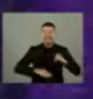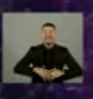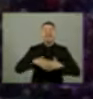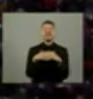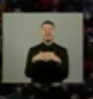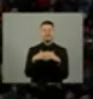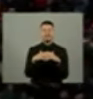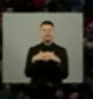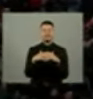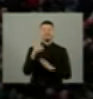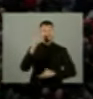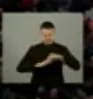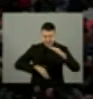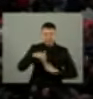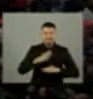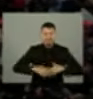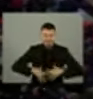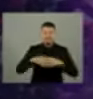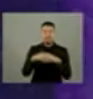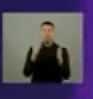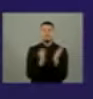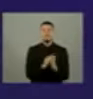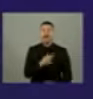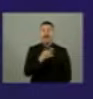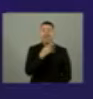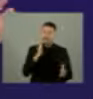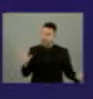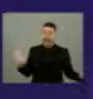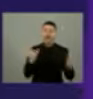έχει περιθώριο σε εθνικές εκλογές, θα κριθεί στις ευρωεκλογές όπως όλοι μας.